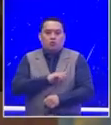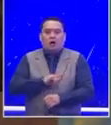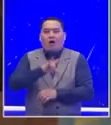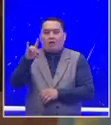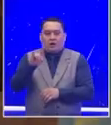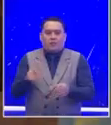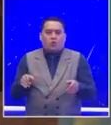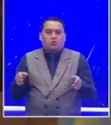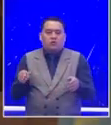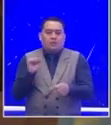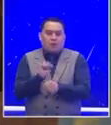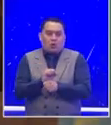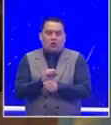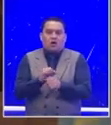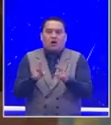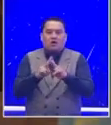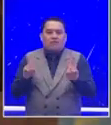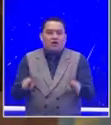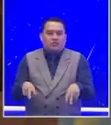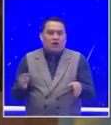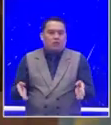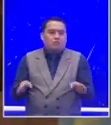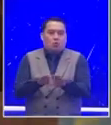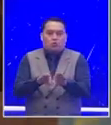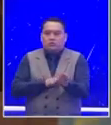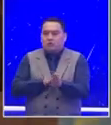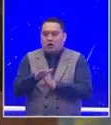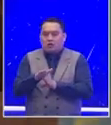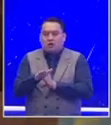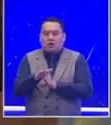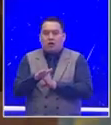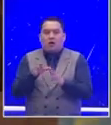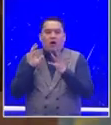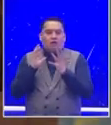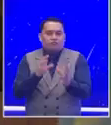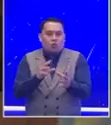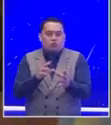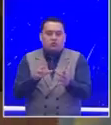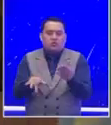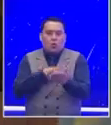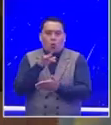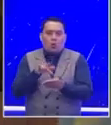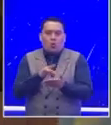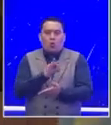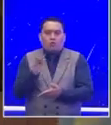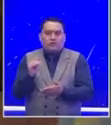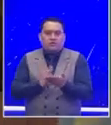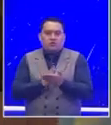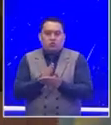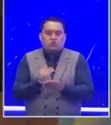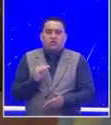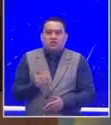аэропорта, городских автостанций и автовокзалов, междугородние автобусные сообщения, кроме официальных служб